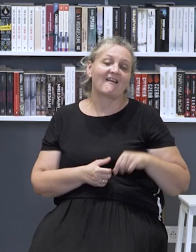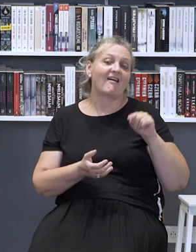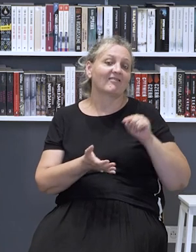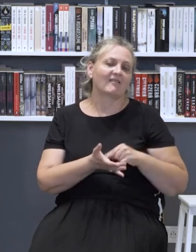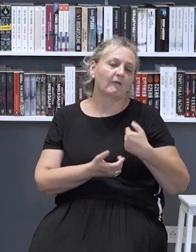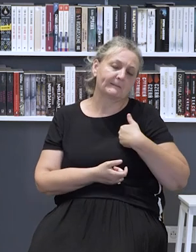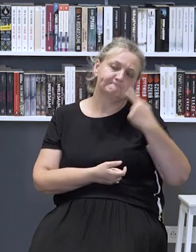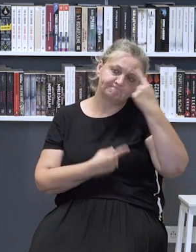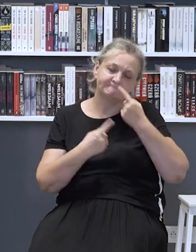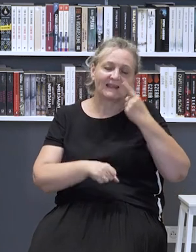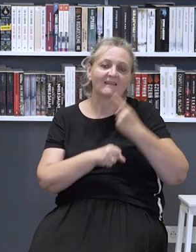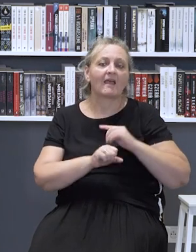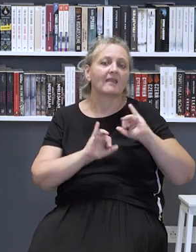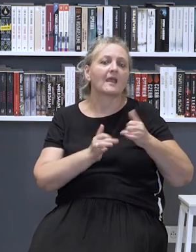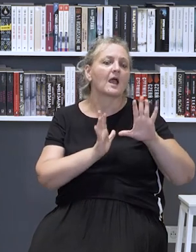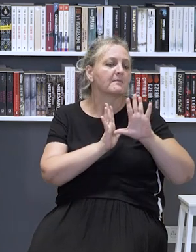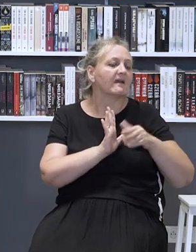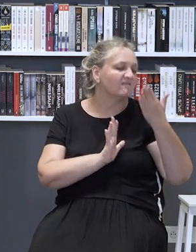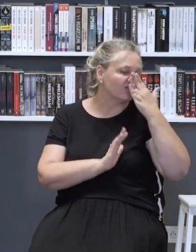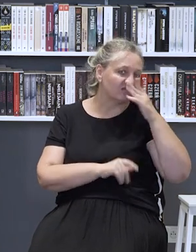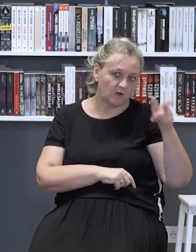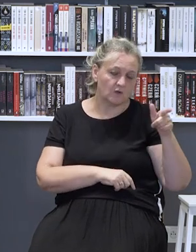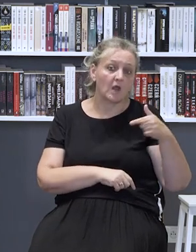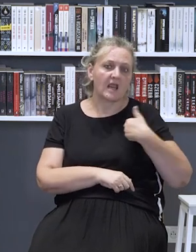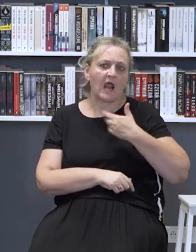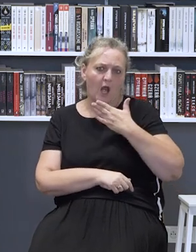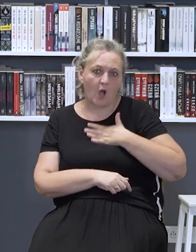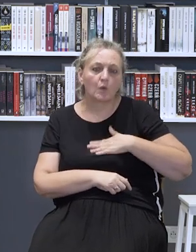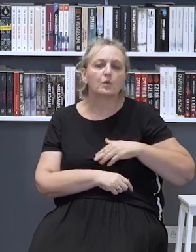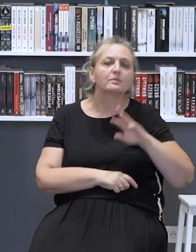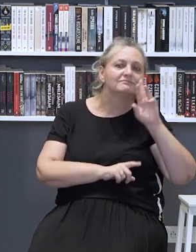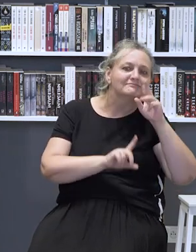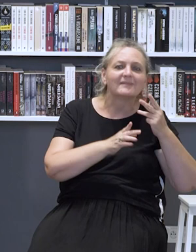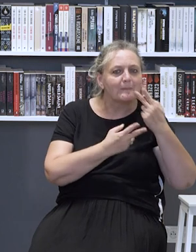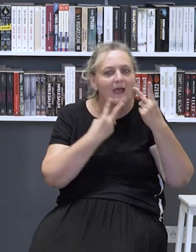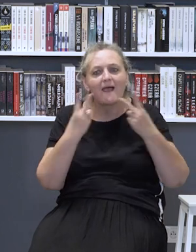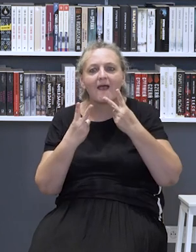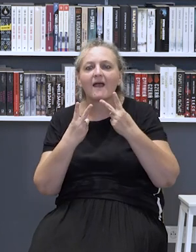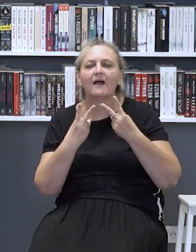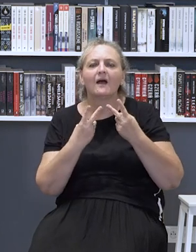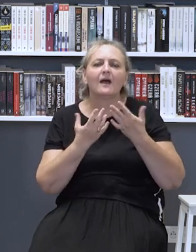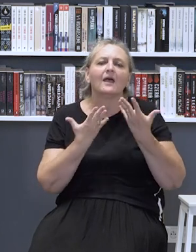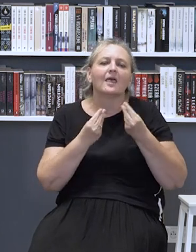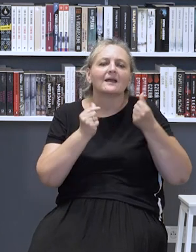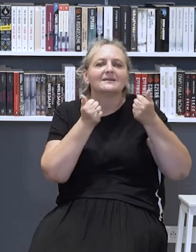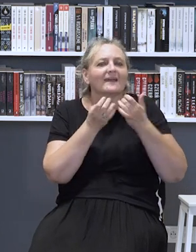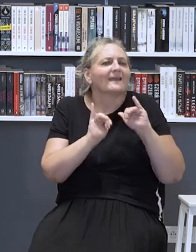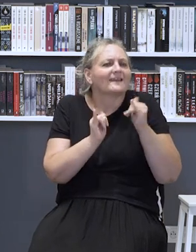to postanowiłam zobaczyć, jak to miasto wygląda. Ja lubię poznawać miasto, taką tkankę miejską.